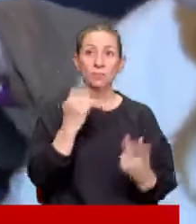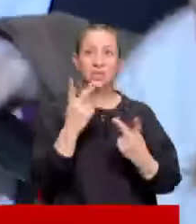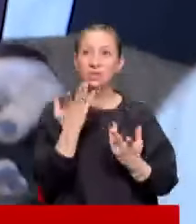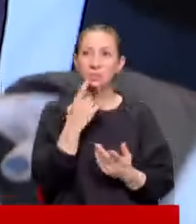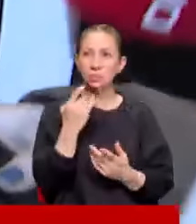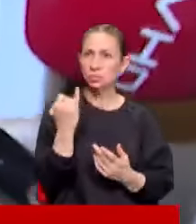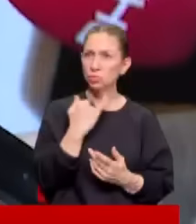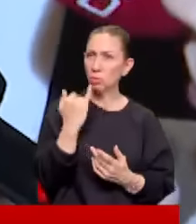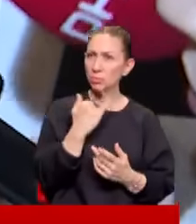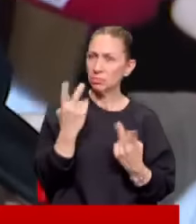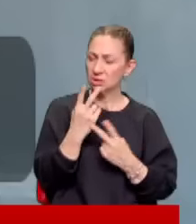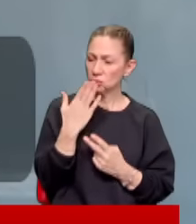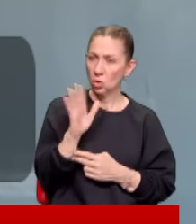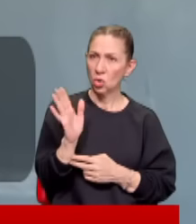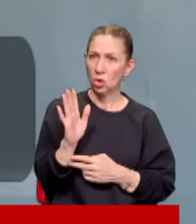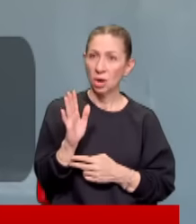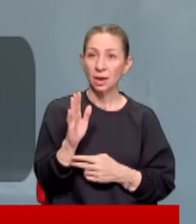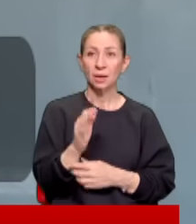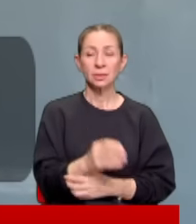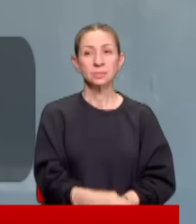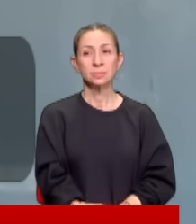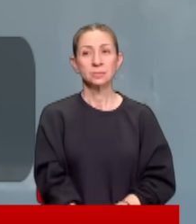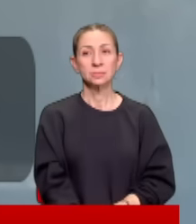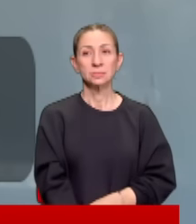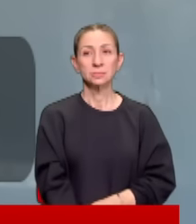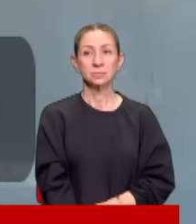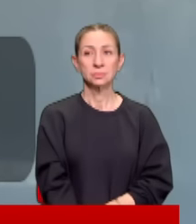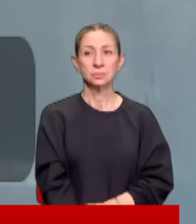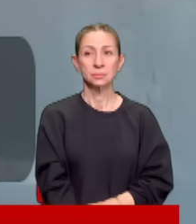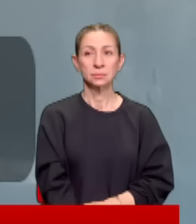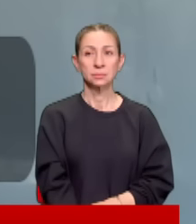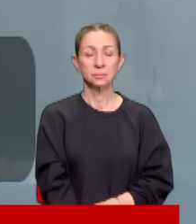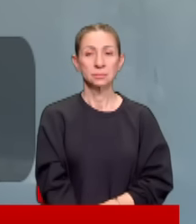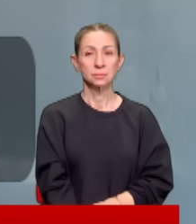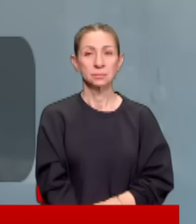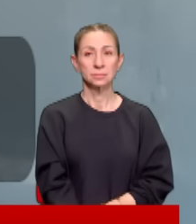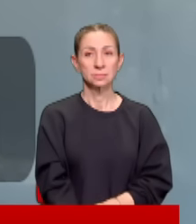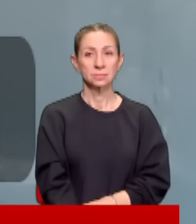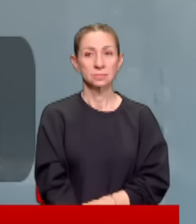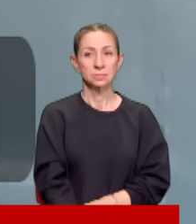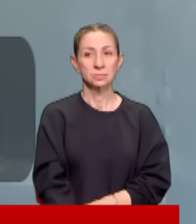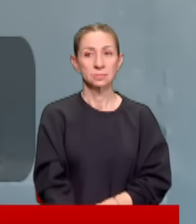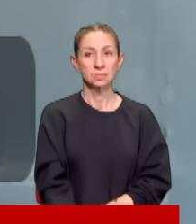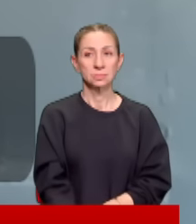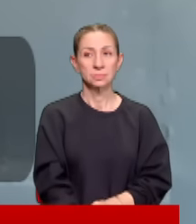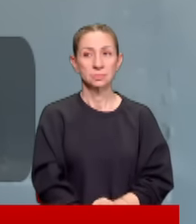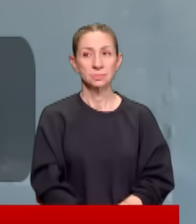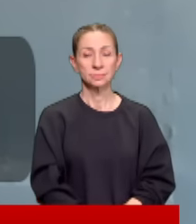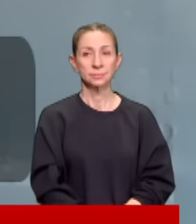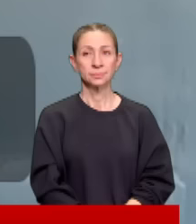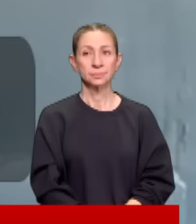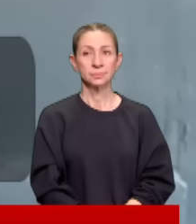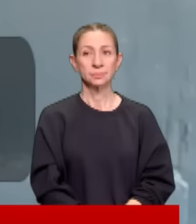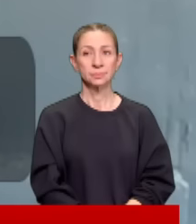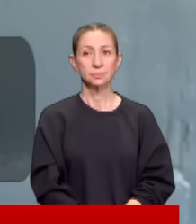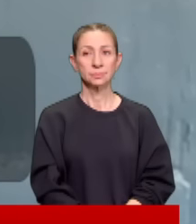söylüyor? Torpil mesajları falan yok. Ellerine verilen torpil listesine göre Adalet Bakanlığı'na adam